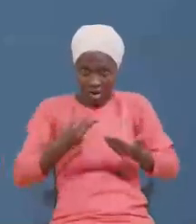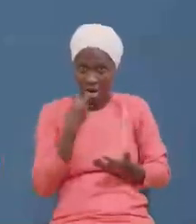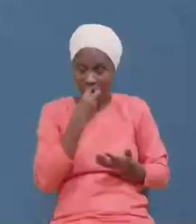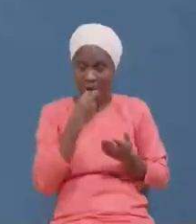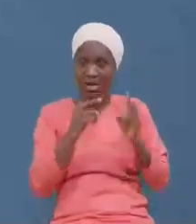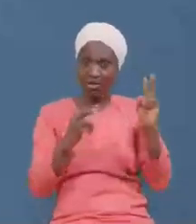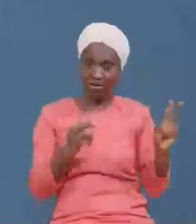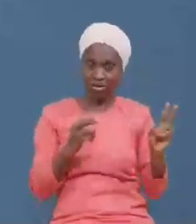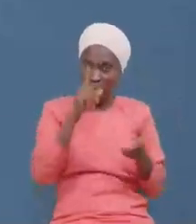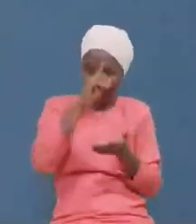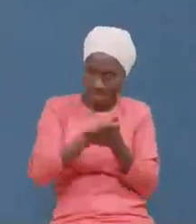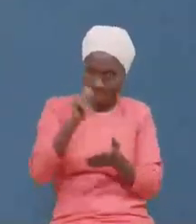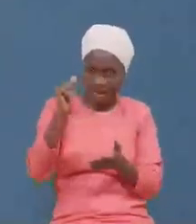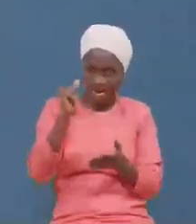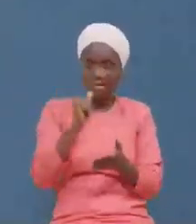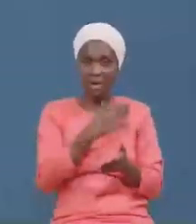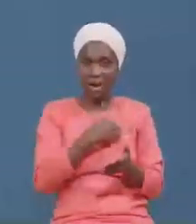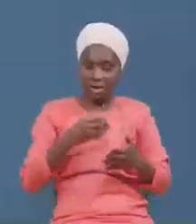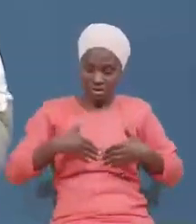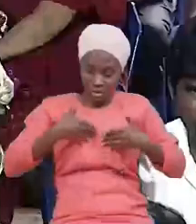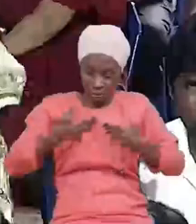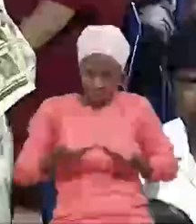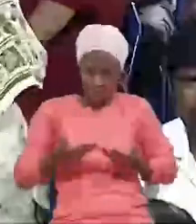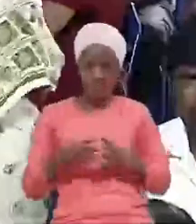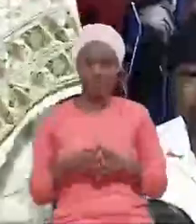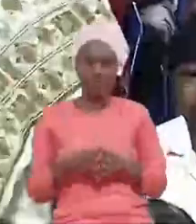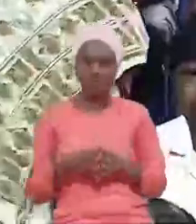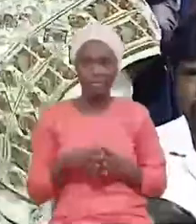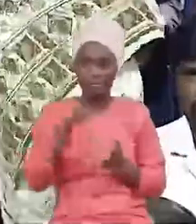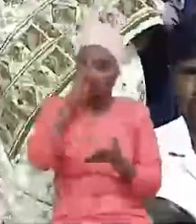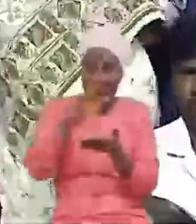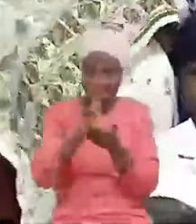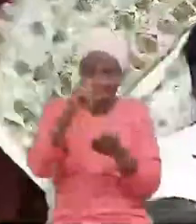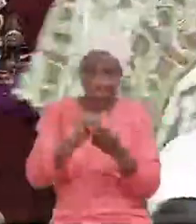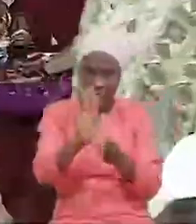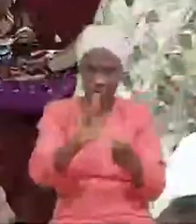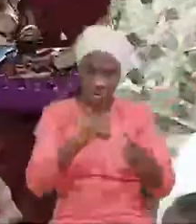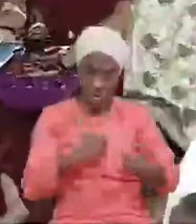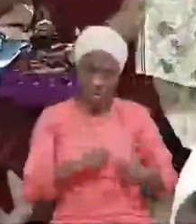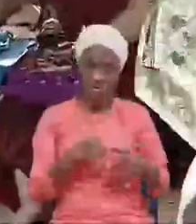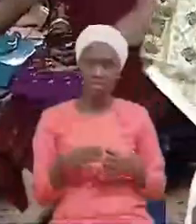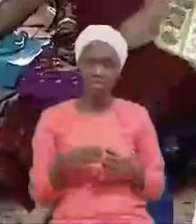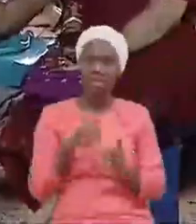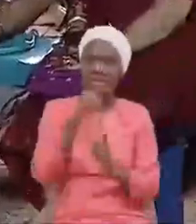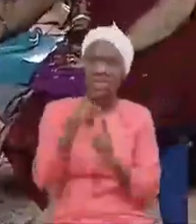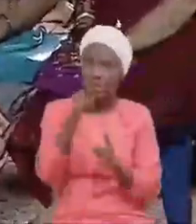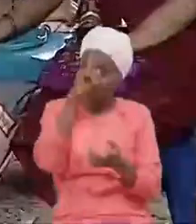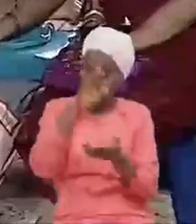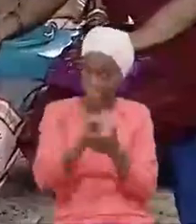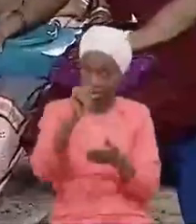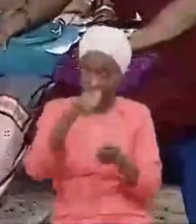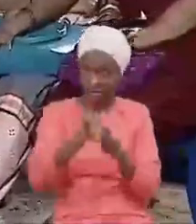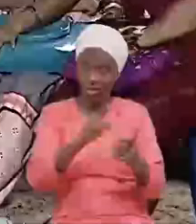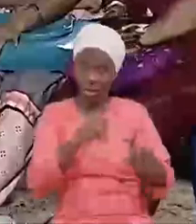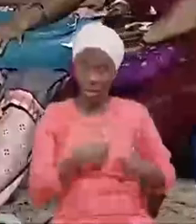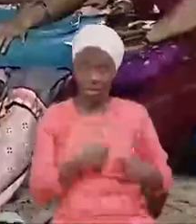Croyez, confessez. Croyez dans votre cœur. Lorsque vous croyez dans le cœur,